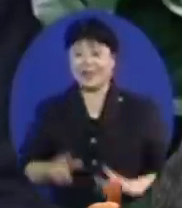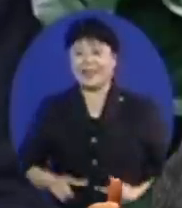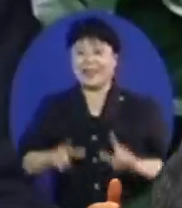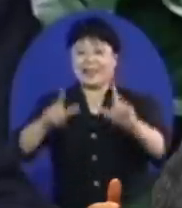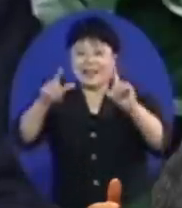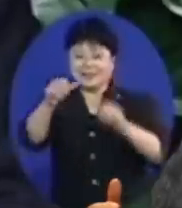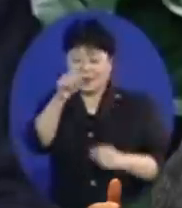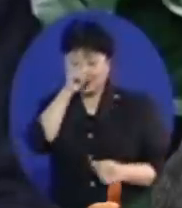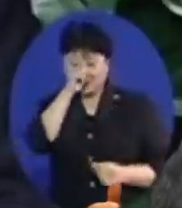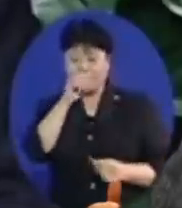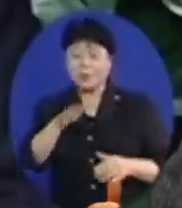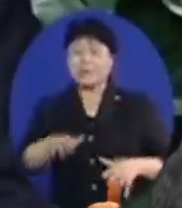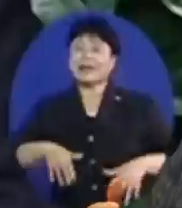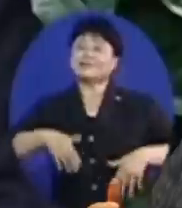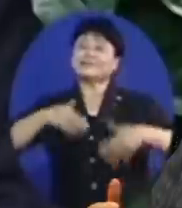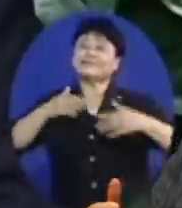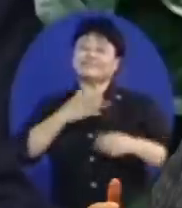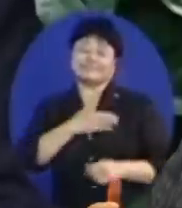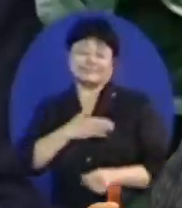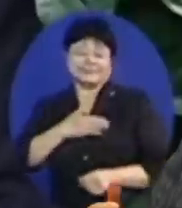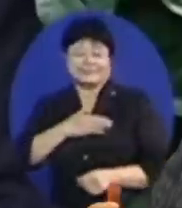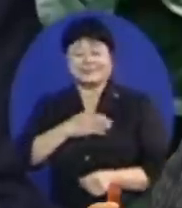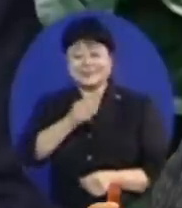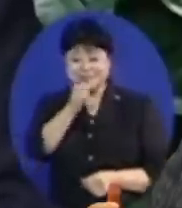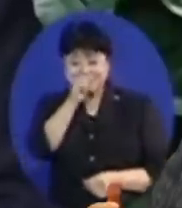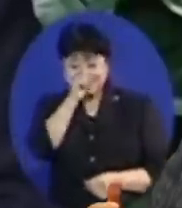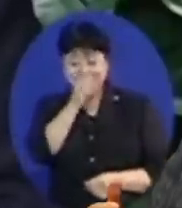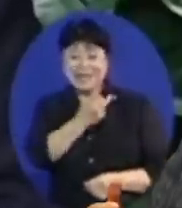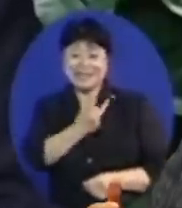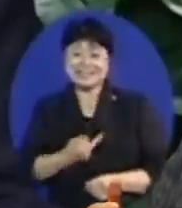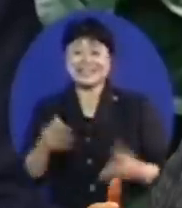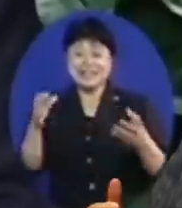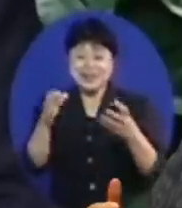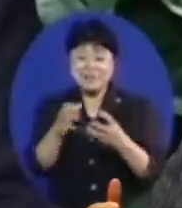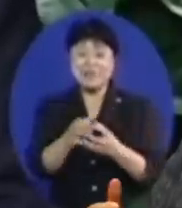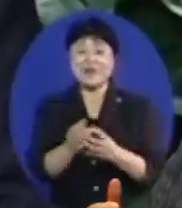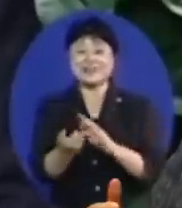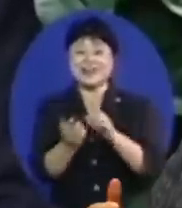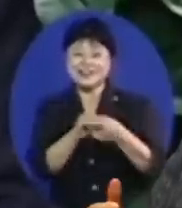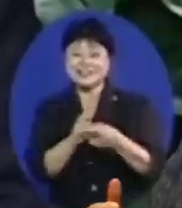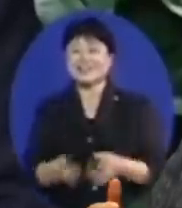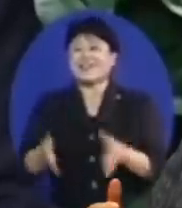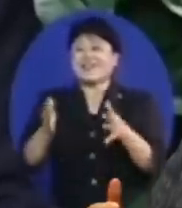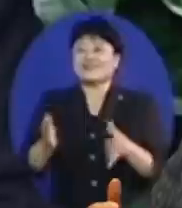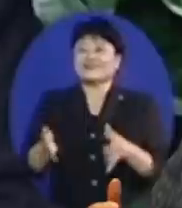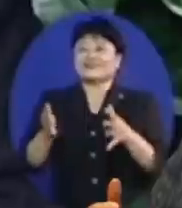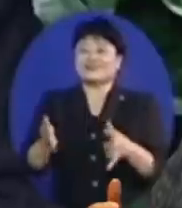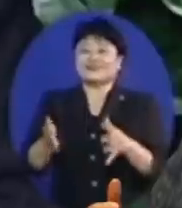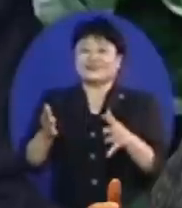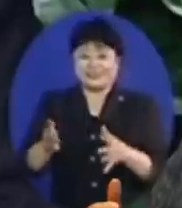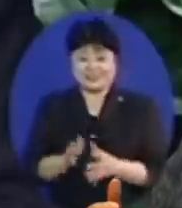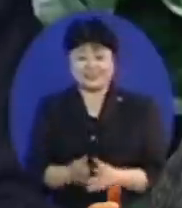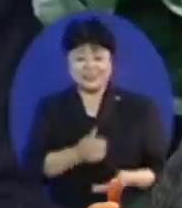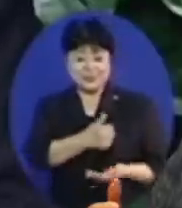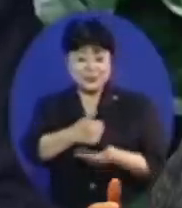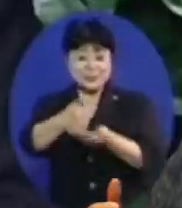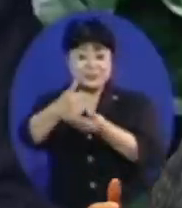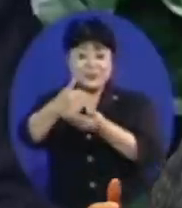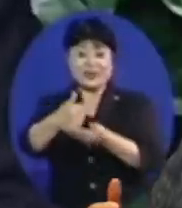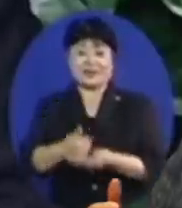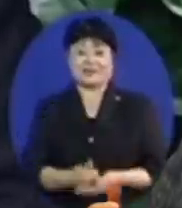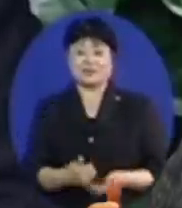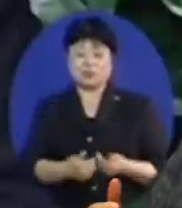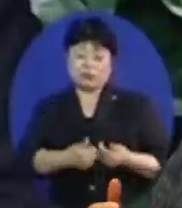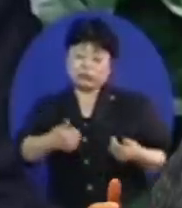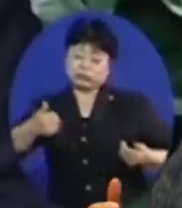좋고 훈풍이 불고 기분이 좋으니까 제자들이 모여서 자기들끼리 이야기 꽃을 피우고 주님과